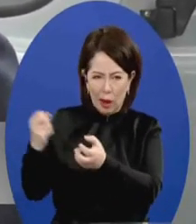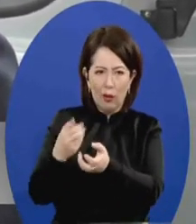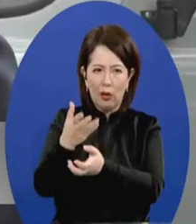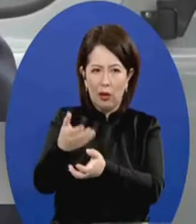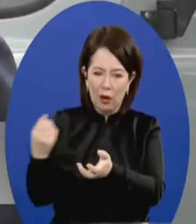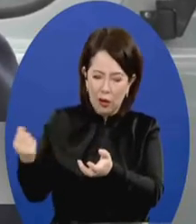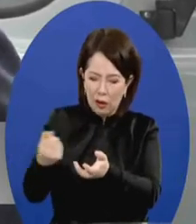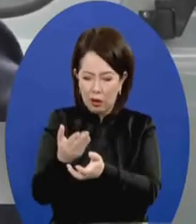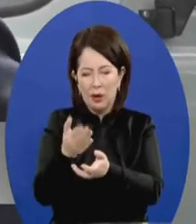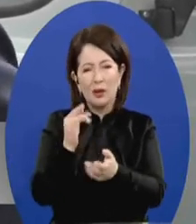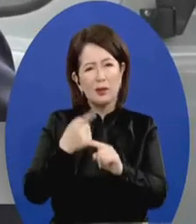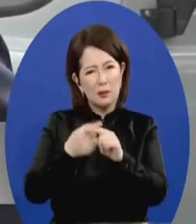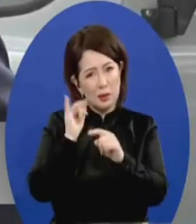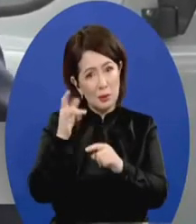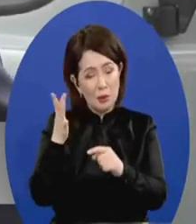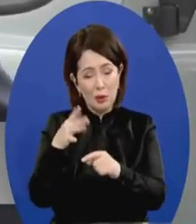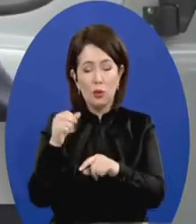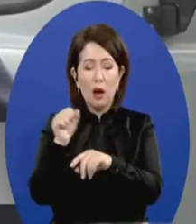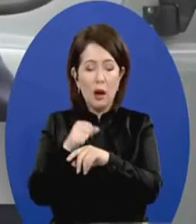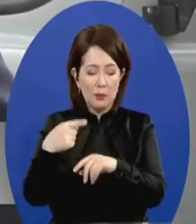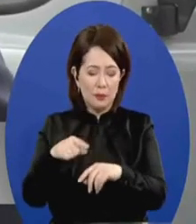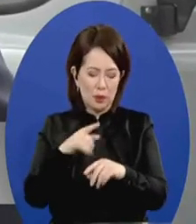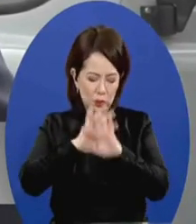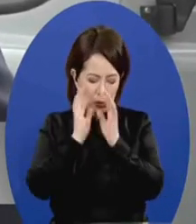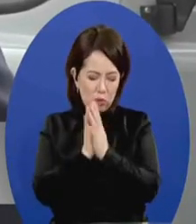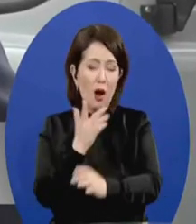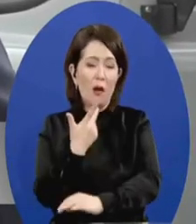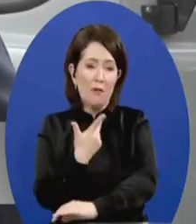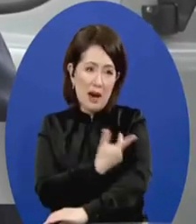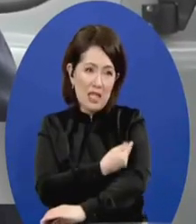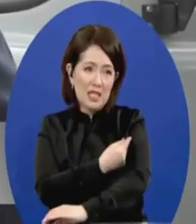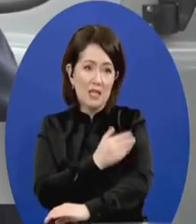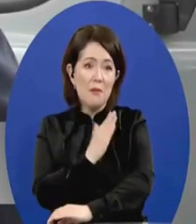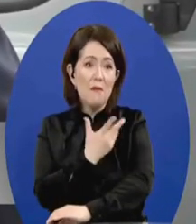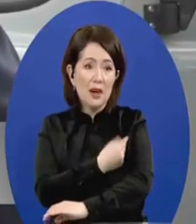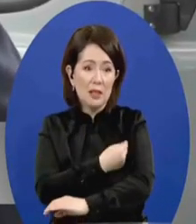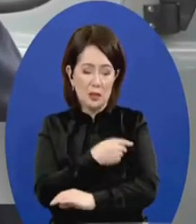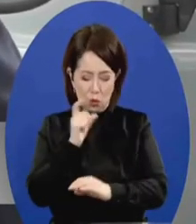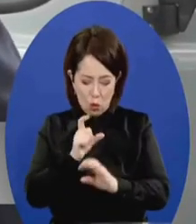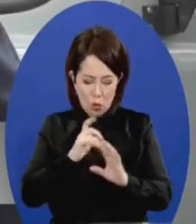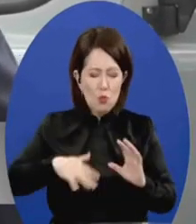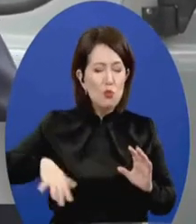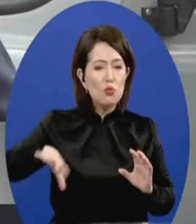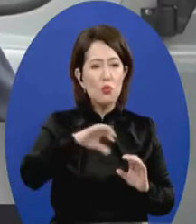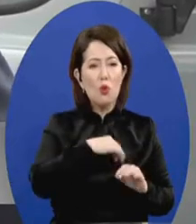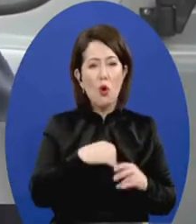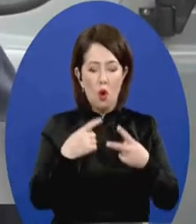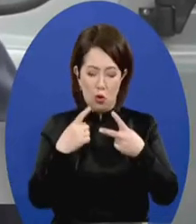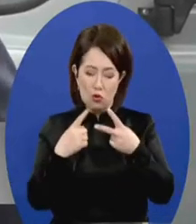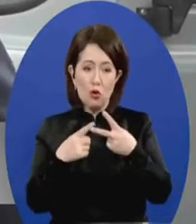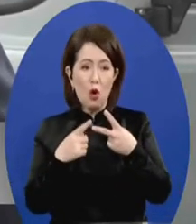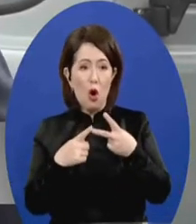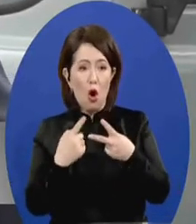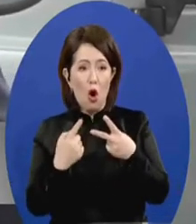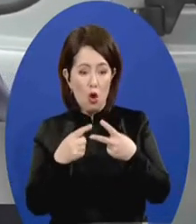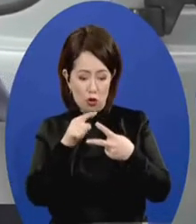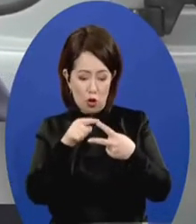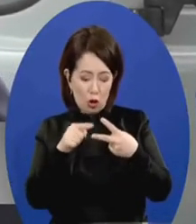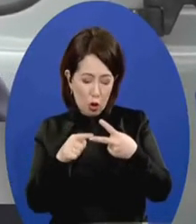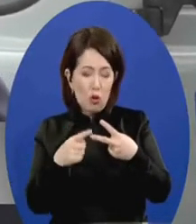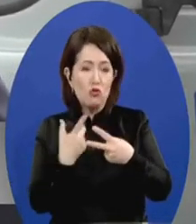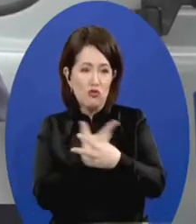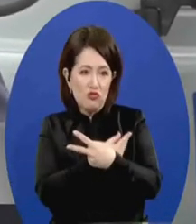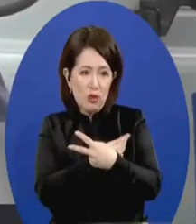дахин хийгдэх баг. За гэхдээ нийт вакцинжуулалт бол ер нь бид нэр хүн амдаа 2 тунгаар болоод ер нь